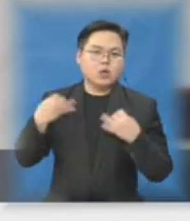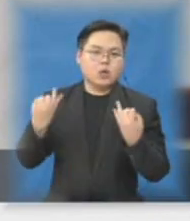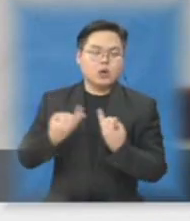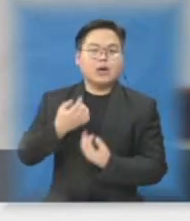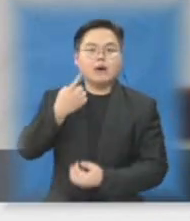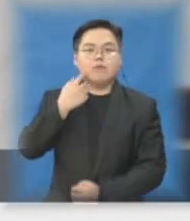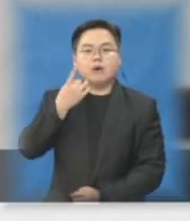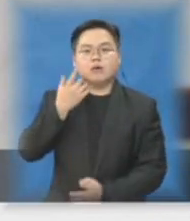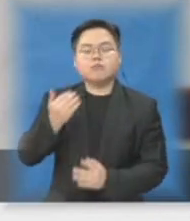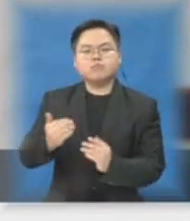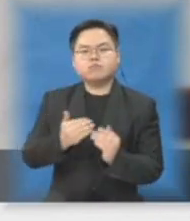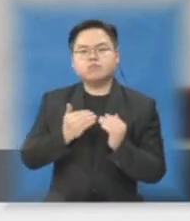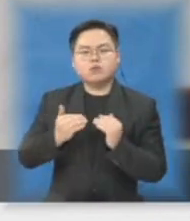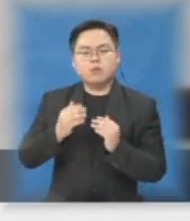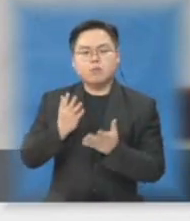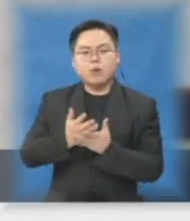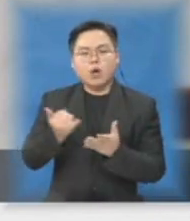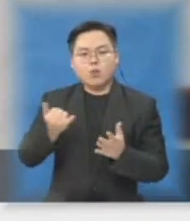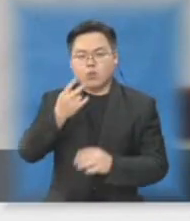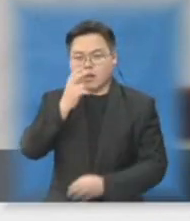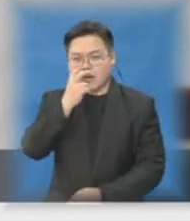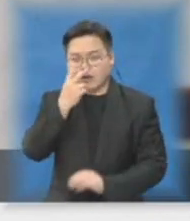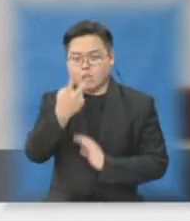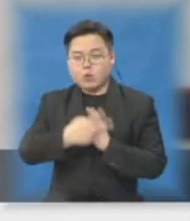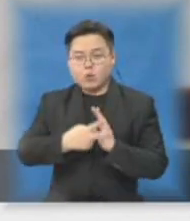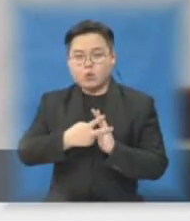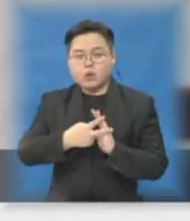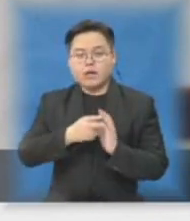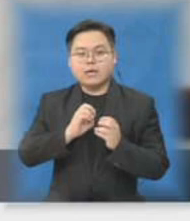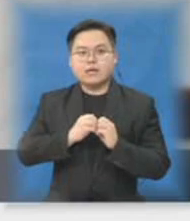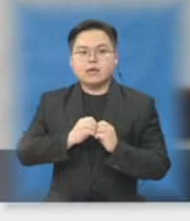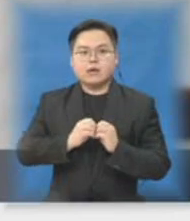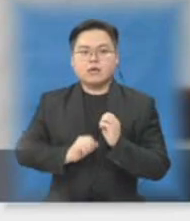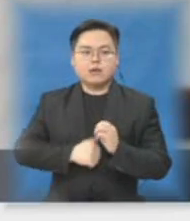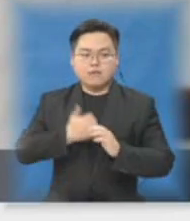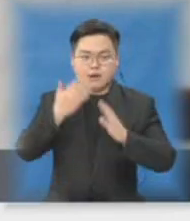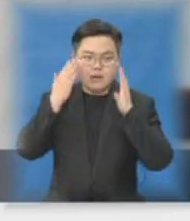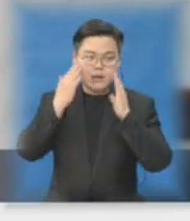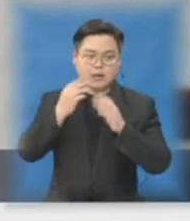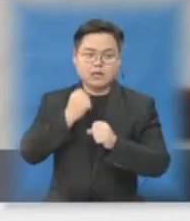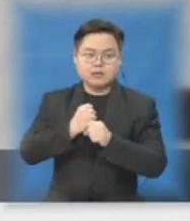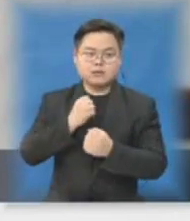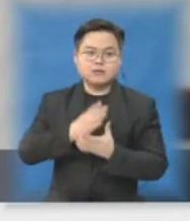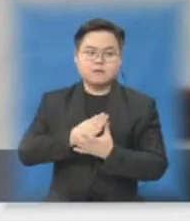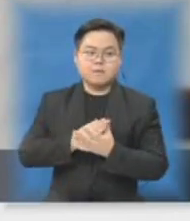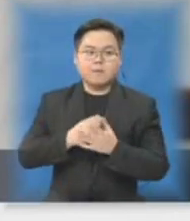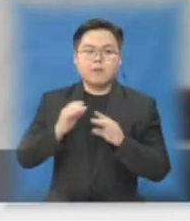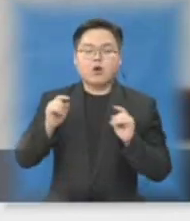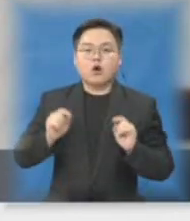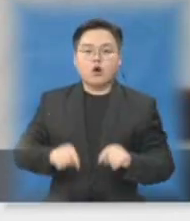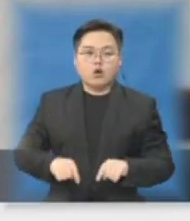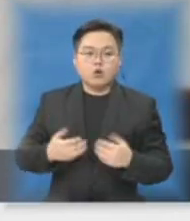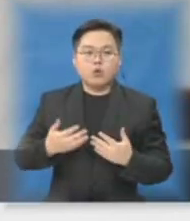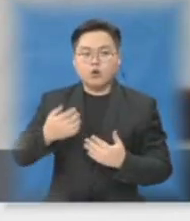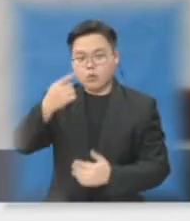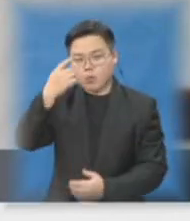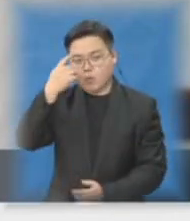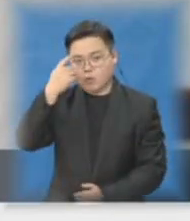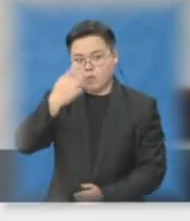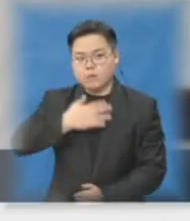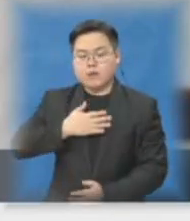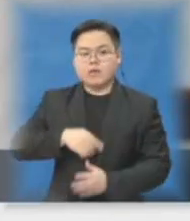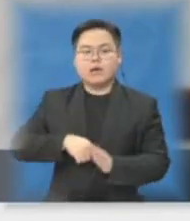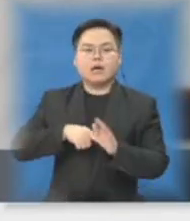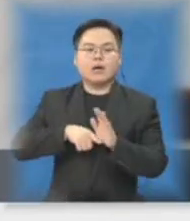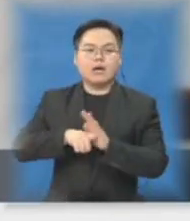парламент хэсгээр одоо үнэлгээ хийж за энэ чиглэлээр одоо харах хэмжээг бол тодорхойлсон байдаг. Тэгвэл одоо энэ удаа Монгол улсын их хурл анх удаа